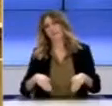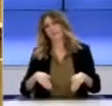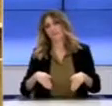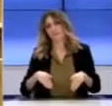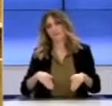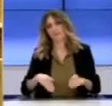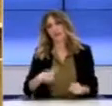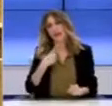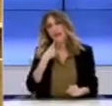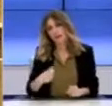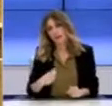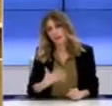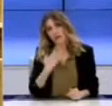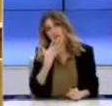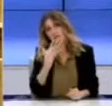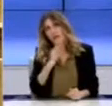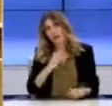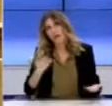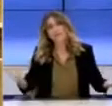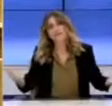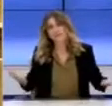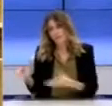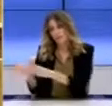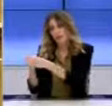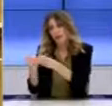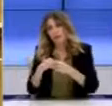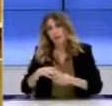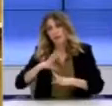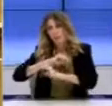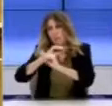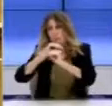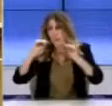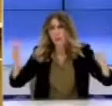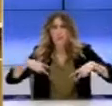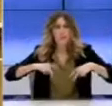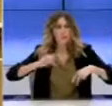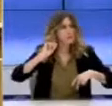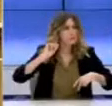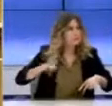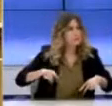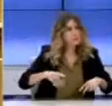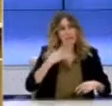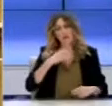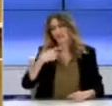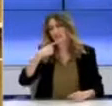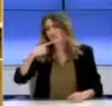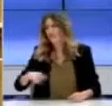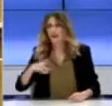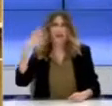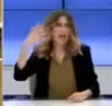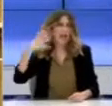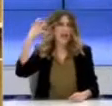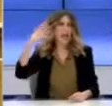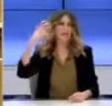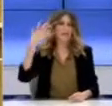τώρα αυτή η παραφιλολογία η οποία προσβάλλει, πιστεύω, συνολικά το επιστημονικό μας δυναμικό. Και χάρη